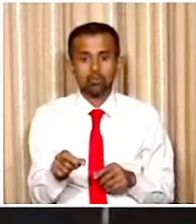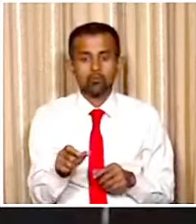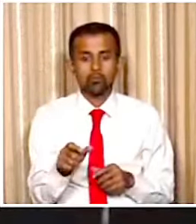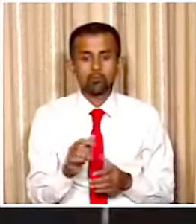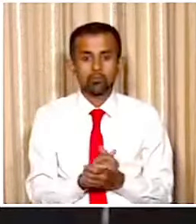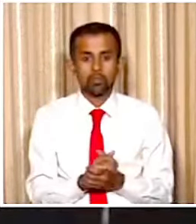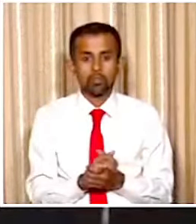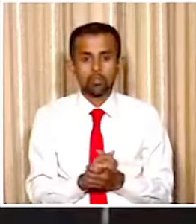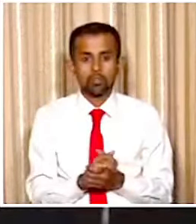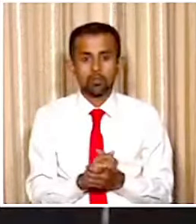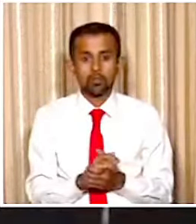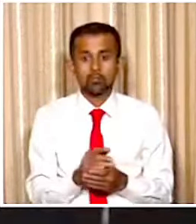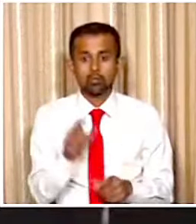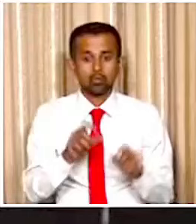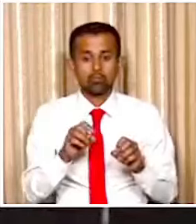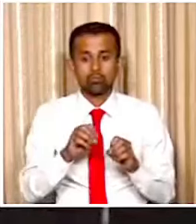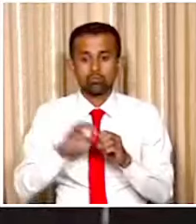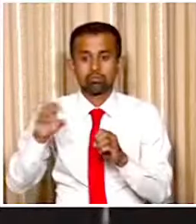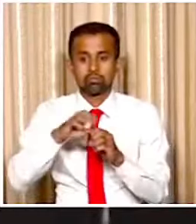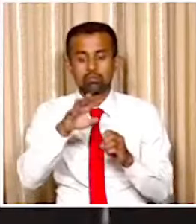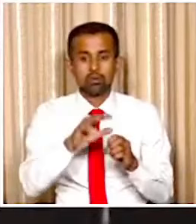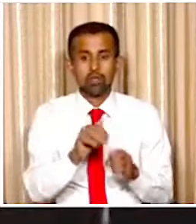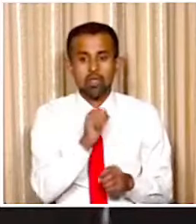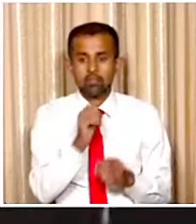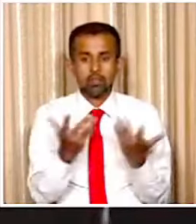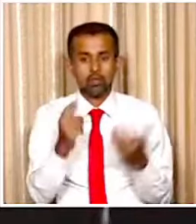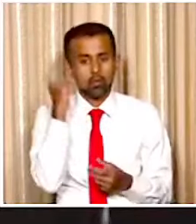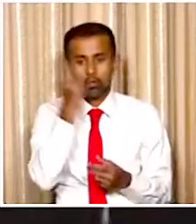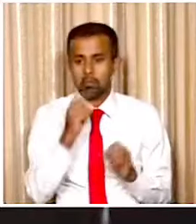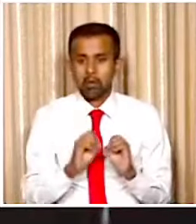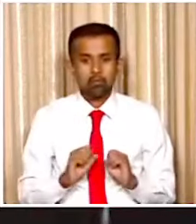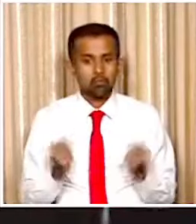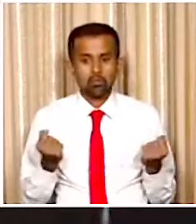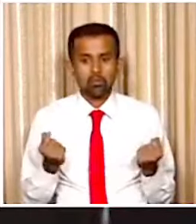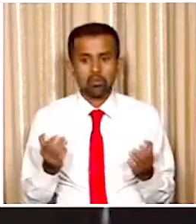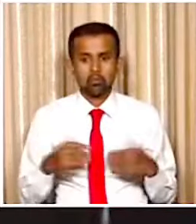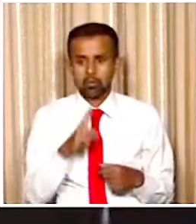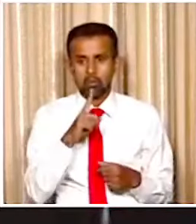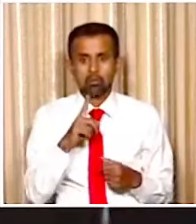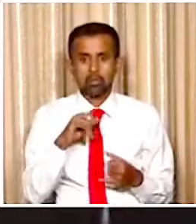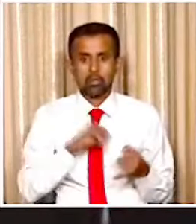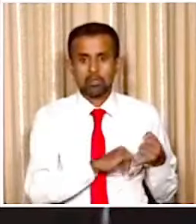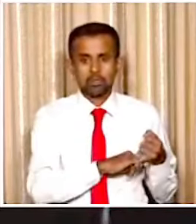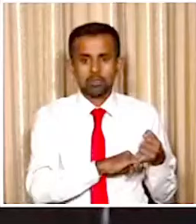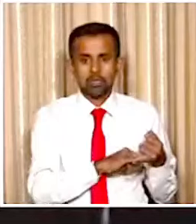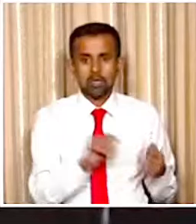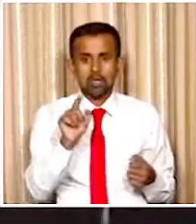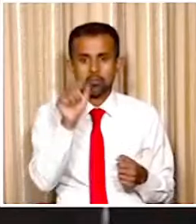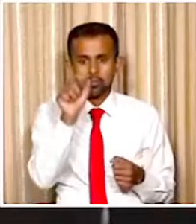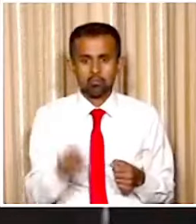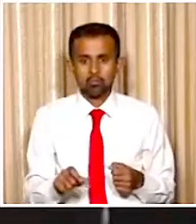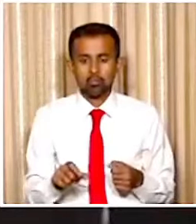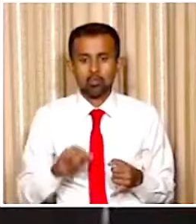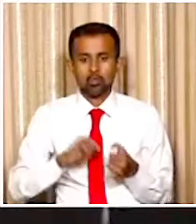ගේ ඒ පෝස්ට් එක 100,000 ගාණක් ෂෙයා කරලා මේක ඇත්ත නැත්ත පිළිබඳව හොයලා බලලා නැහැ. තවත් කෙනෙක් දාලා තිනවා සංජීව පෙරේරා කියලා පුද්ගලෙක්